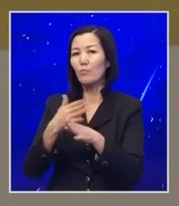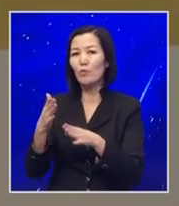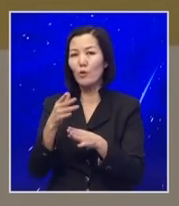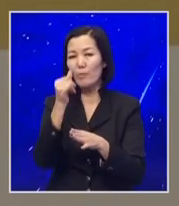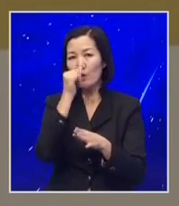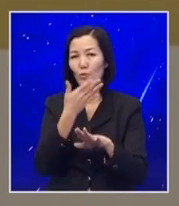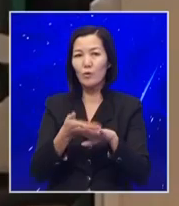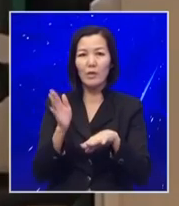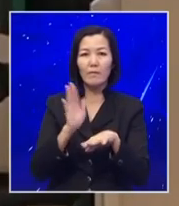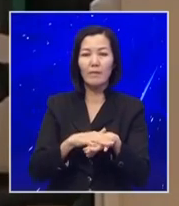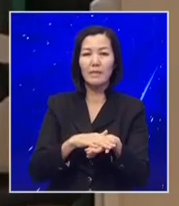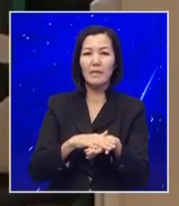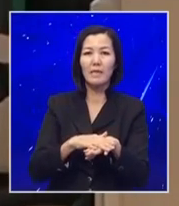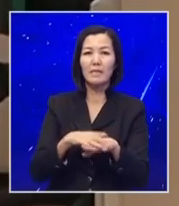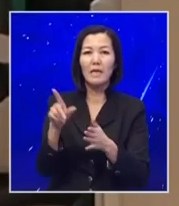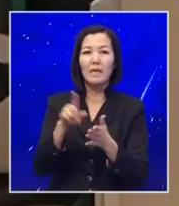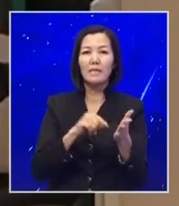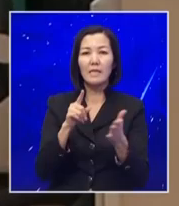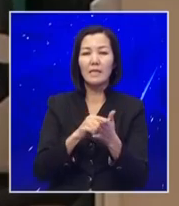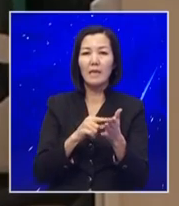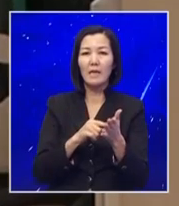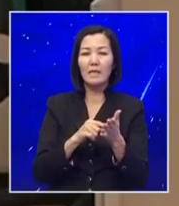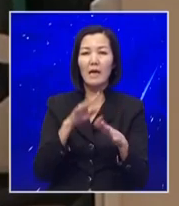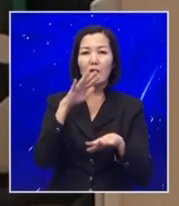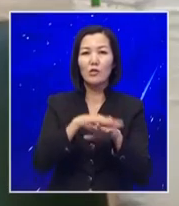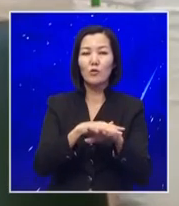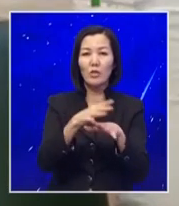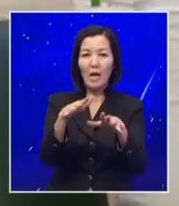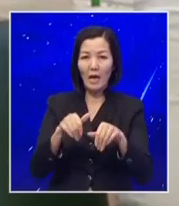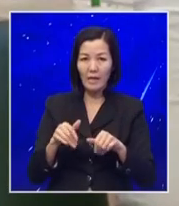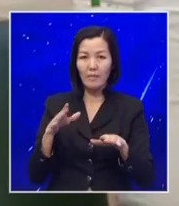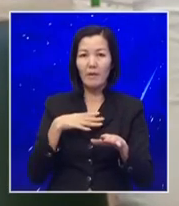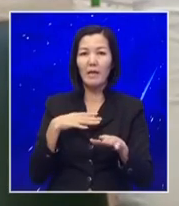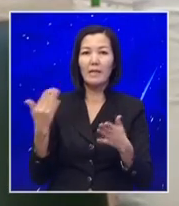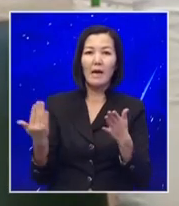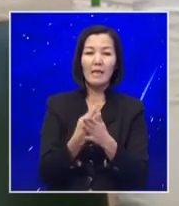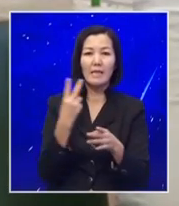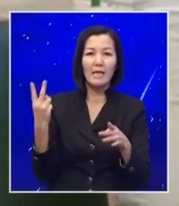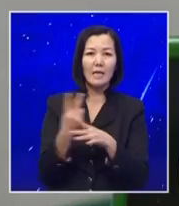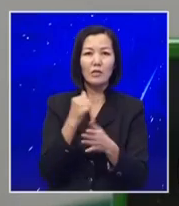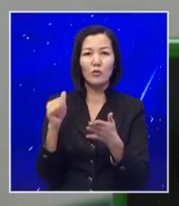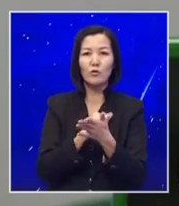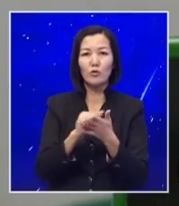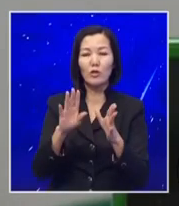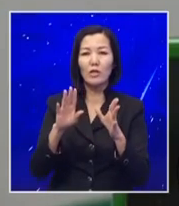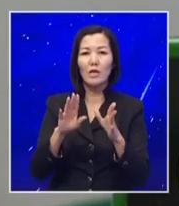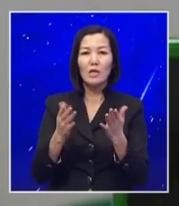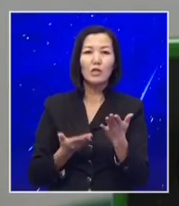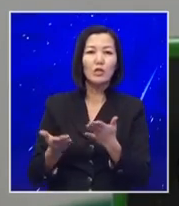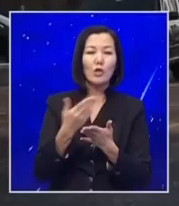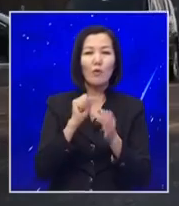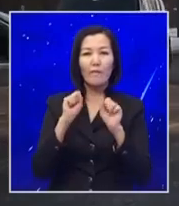қор қызметкерлері зейнетақы жинағын қайтарып алады. Алайда екінші рет құжат жинауға мүмкіндік беріледі, дейді